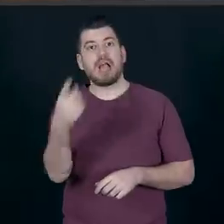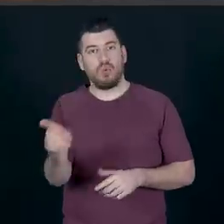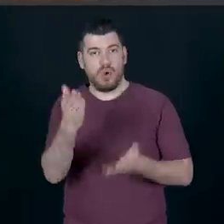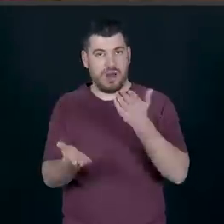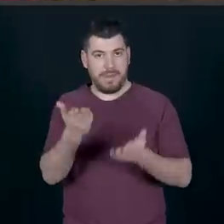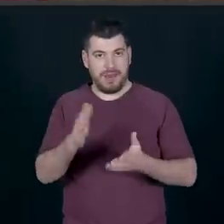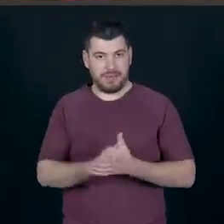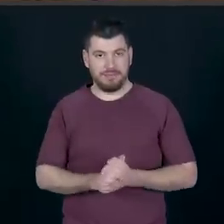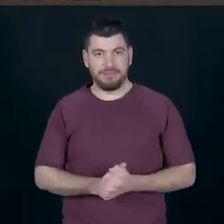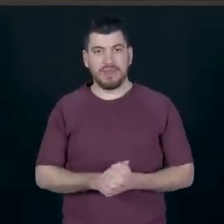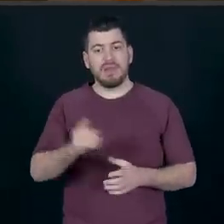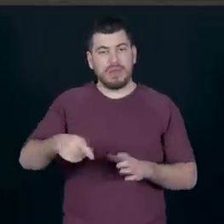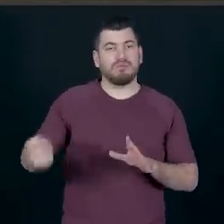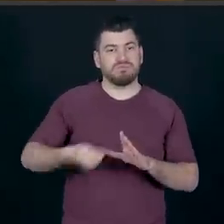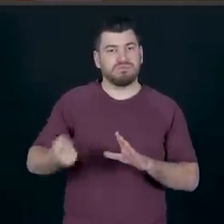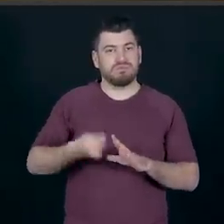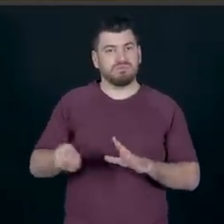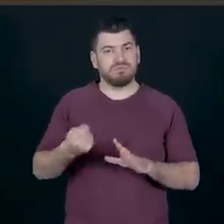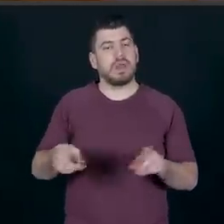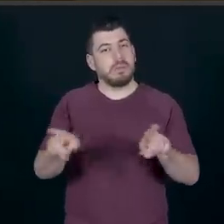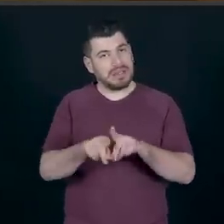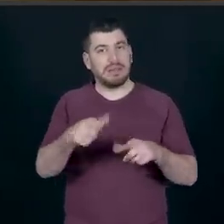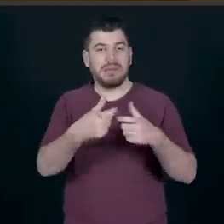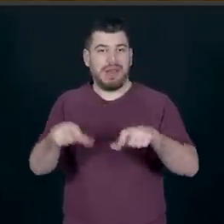και θα ανακατέψω τα αυγά με την κρέμα γάλακτος.